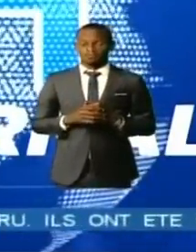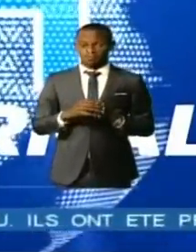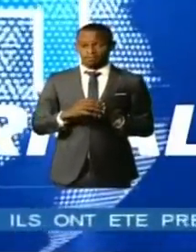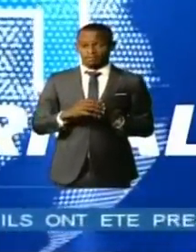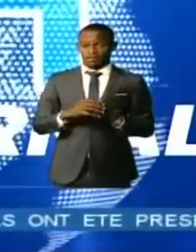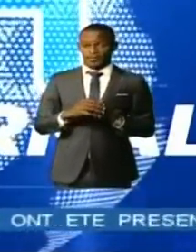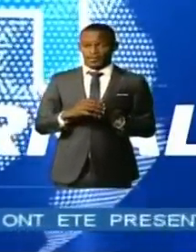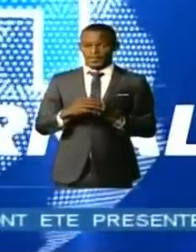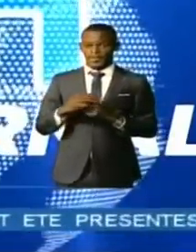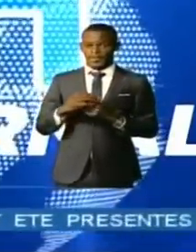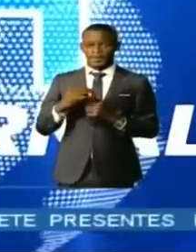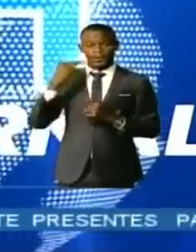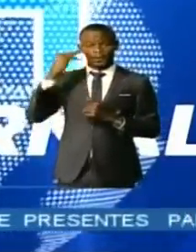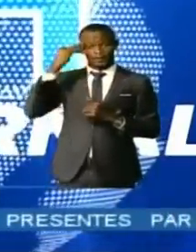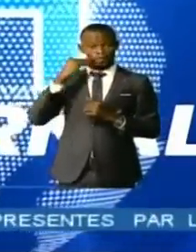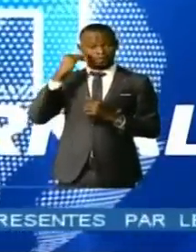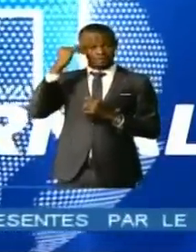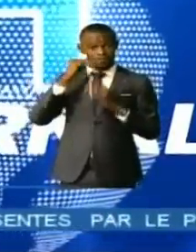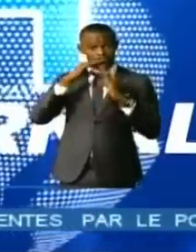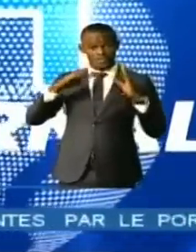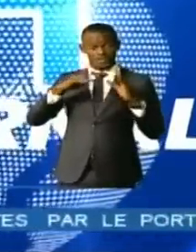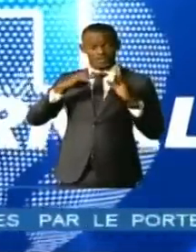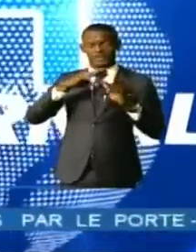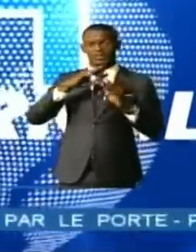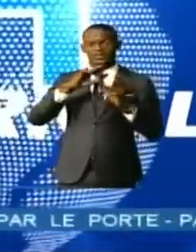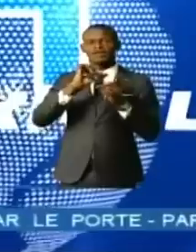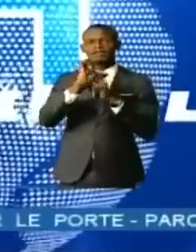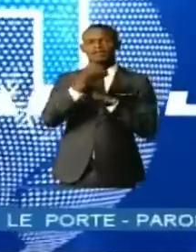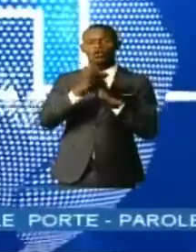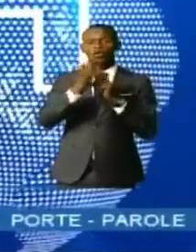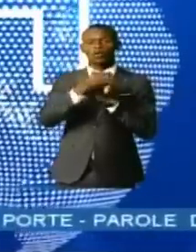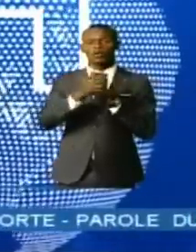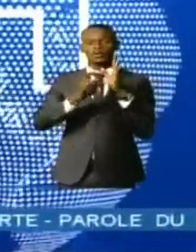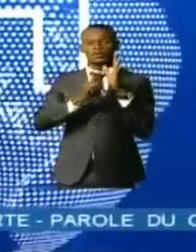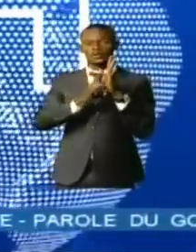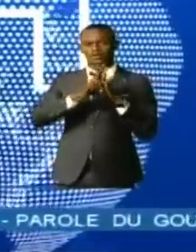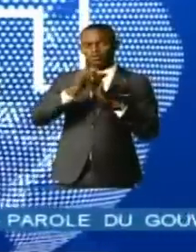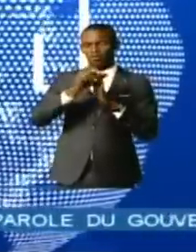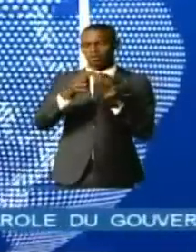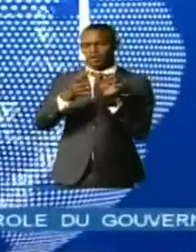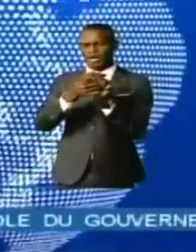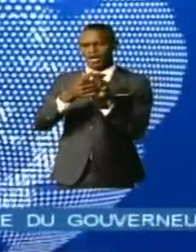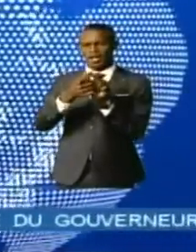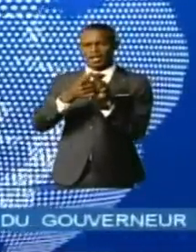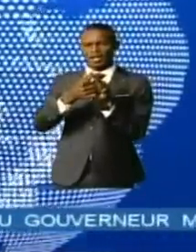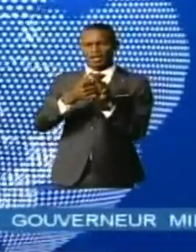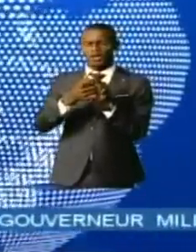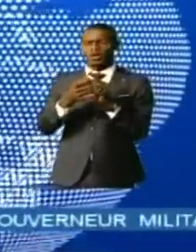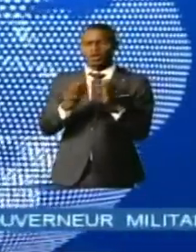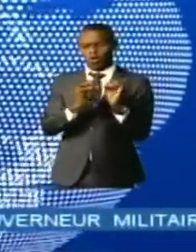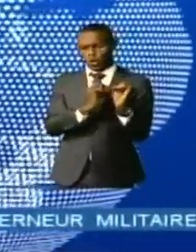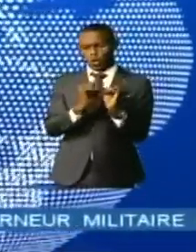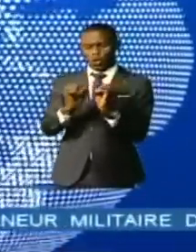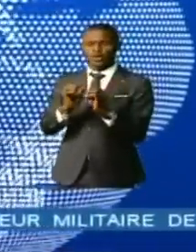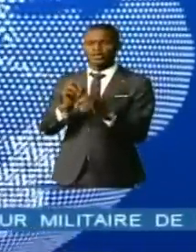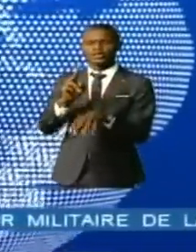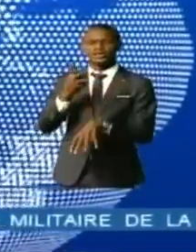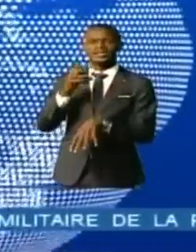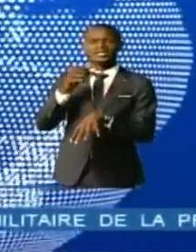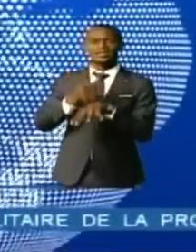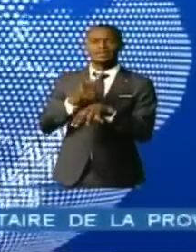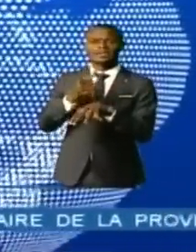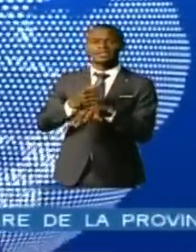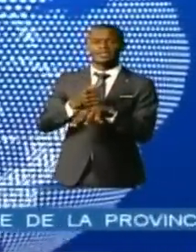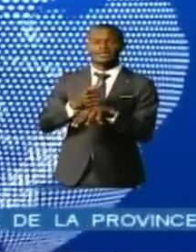du Développement Rural ainsi que la vice-primature ont organisé le deuxième atelier national d'information sur